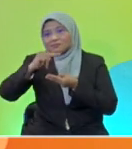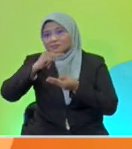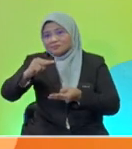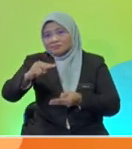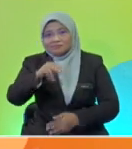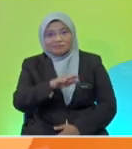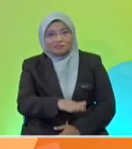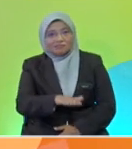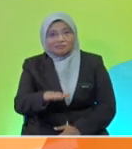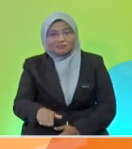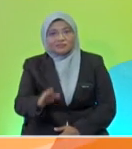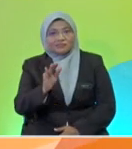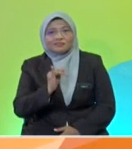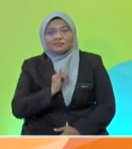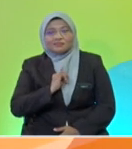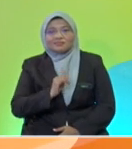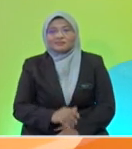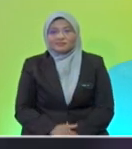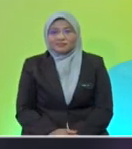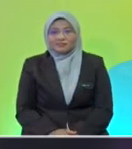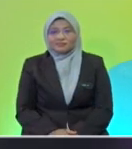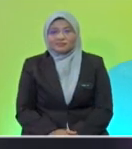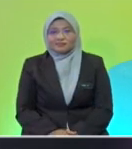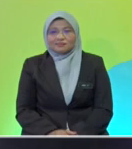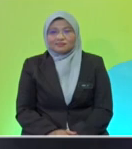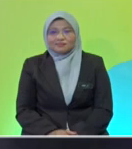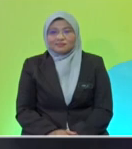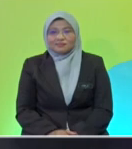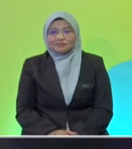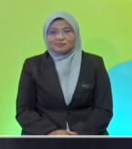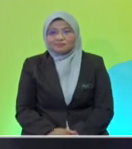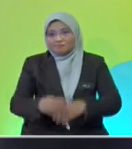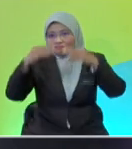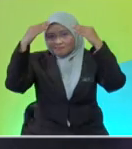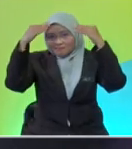beli hadiah adiknya Baguslah Sofia berapa